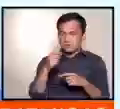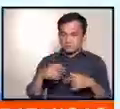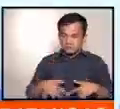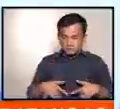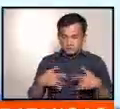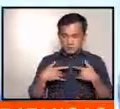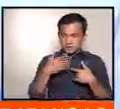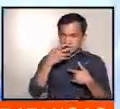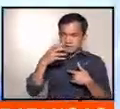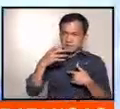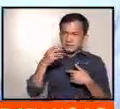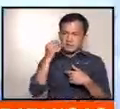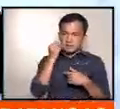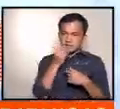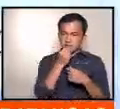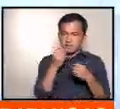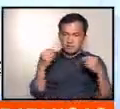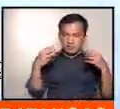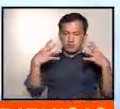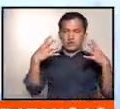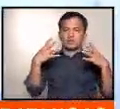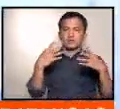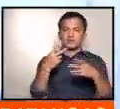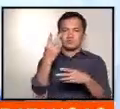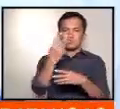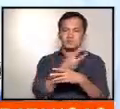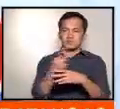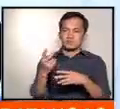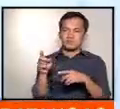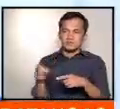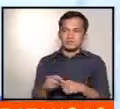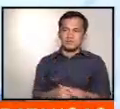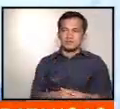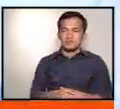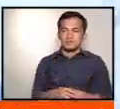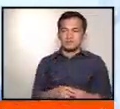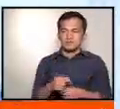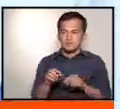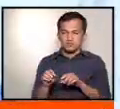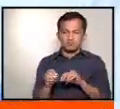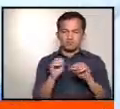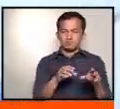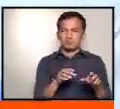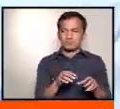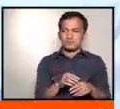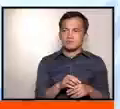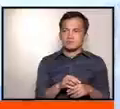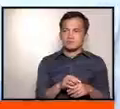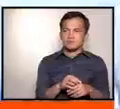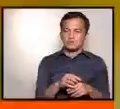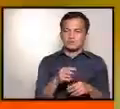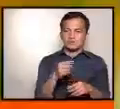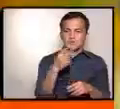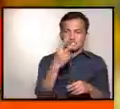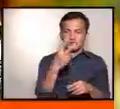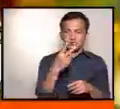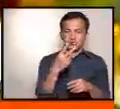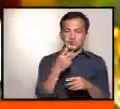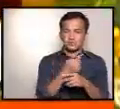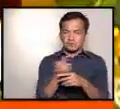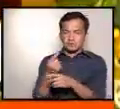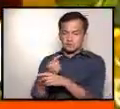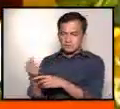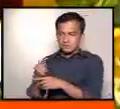of the sunflower, once na mag-bloom na siya, 2 weeks lang siya. So, we put two weeks intervals each maze